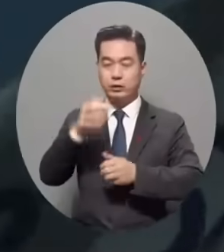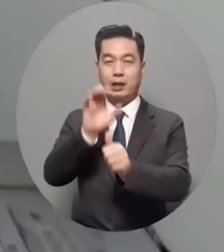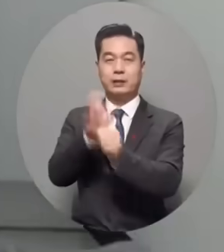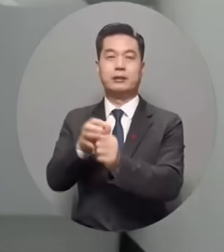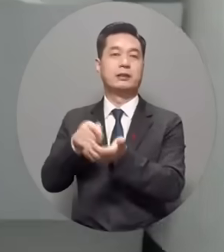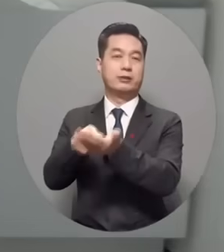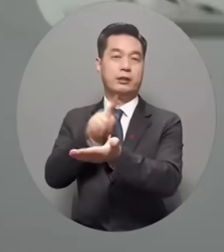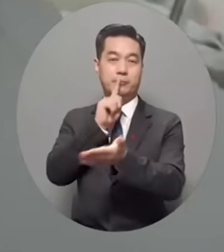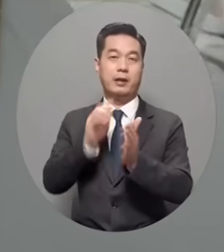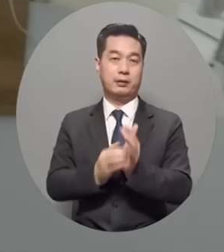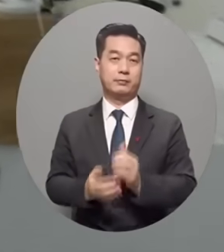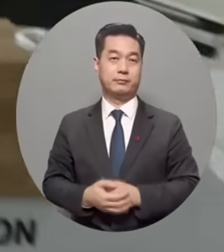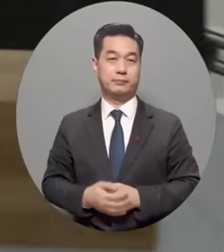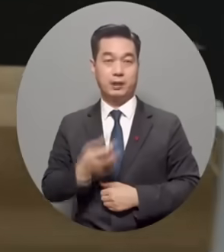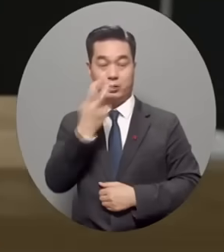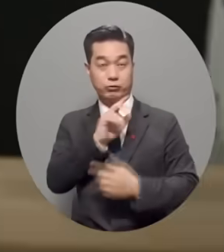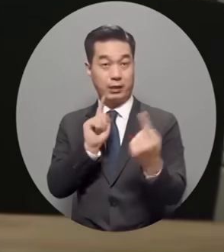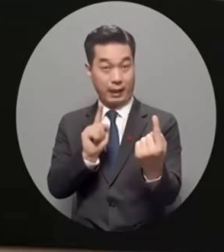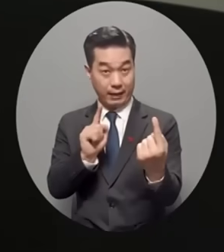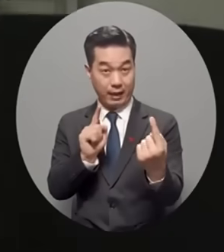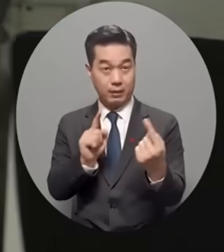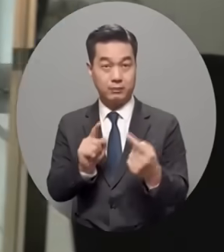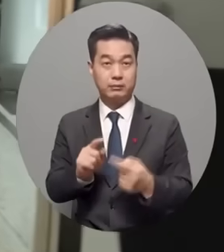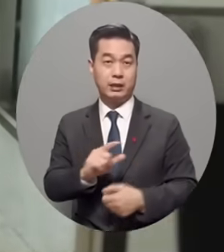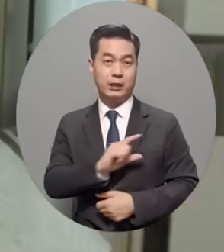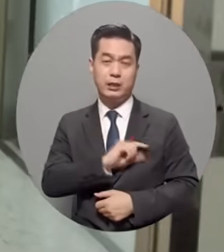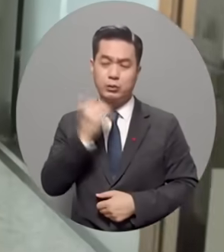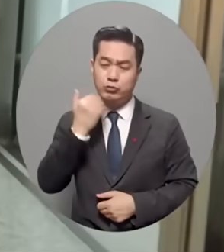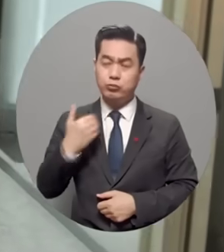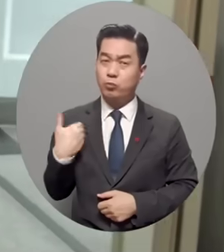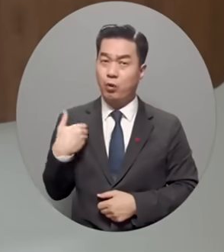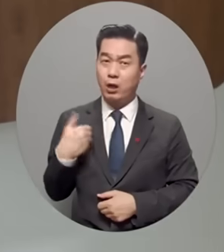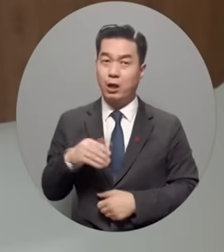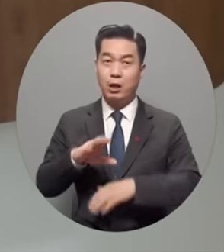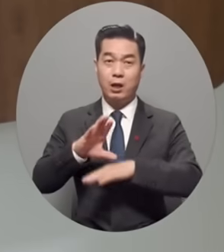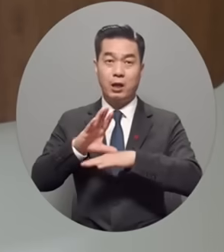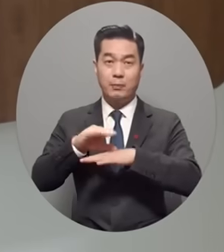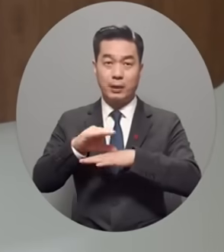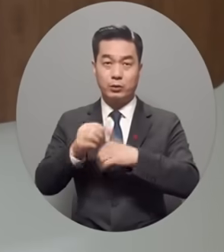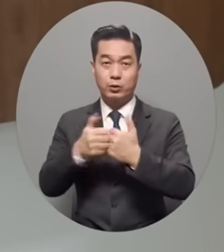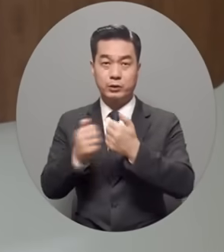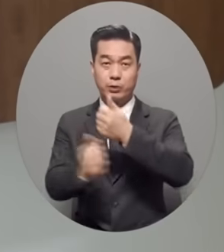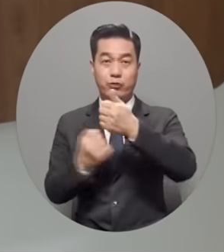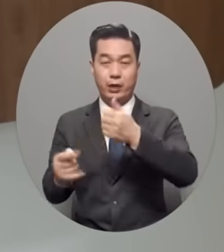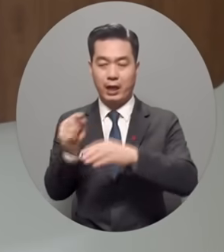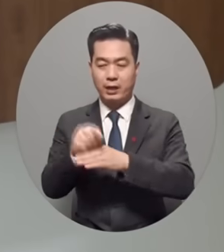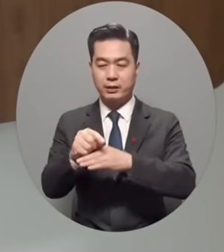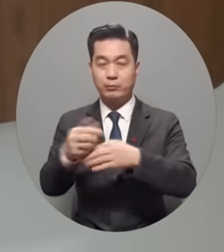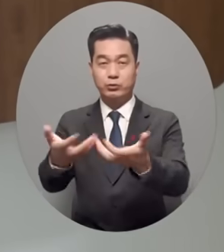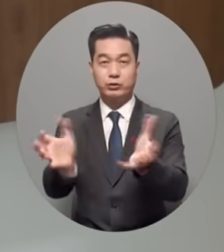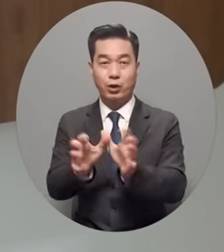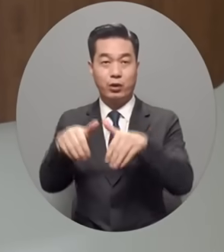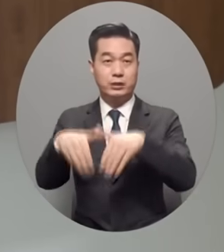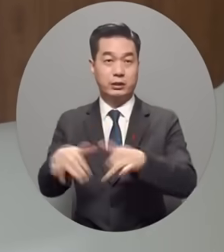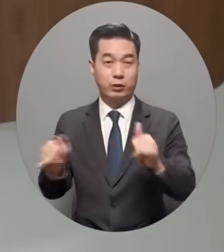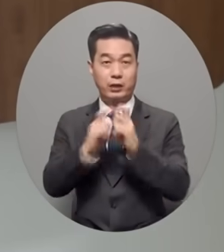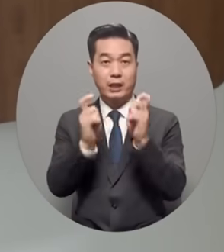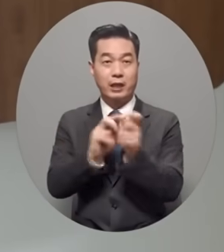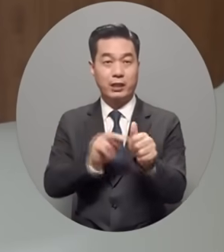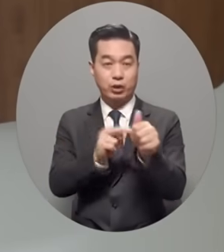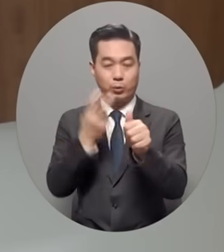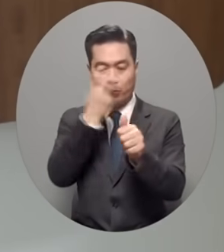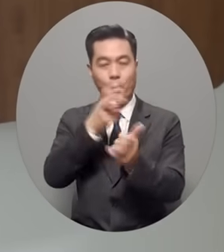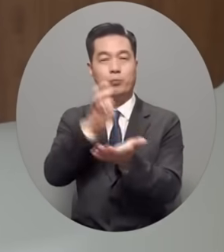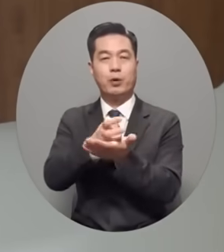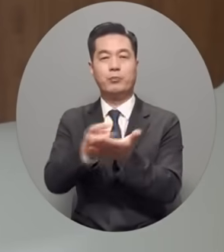밝혔습니다. 수사 대상은 성명불상의 방심위 사무처 직원. 적용 혐의는 개인정보보호법